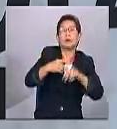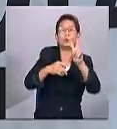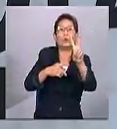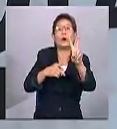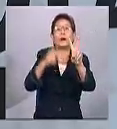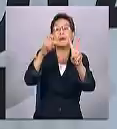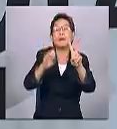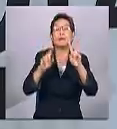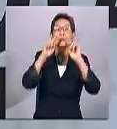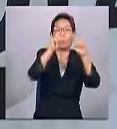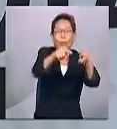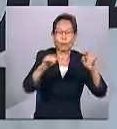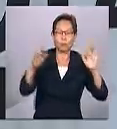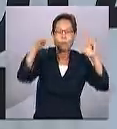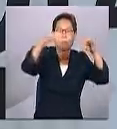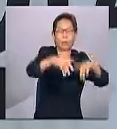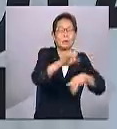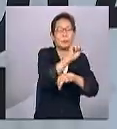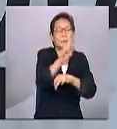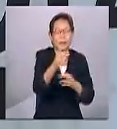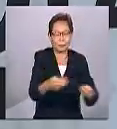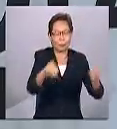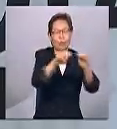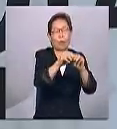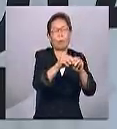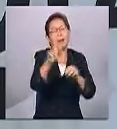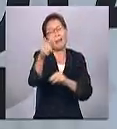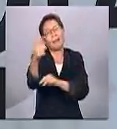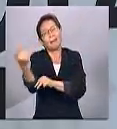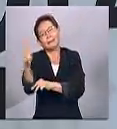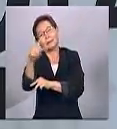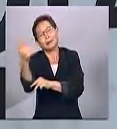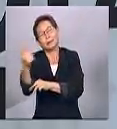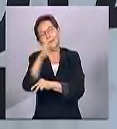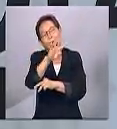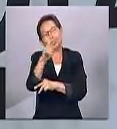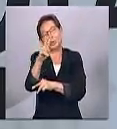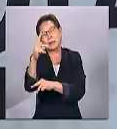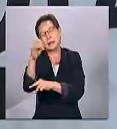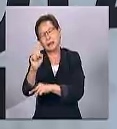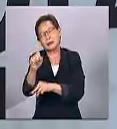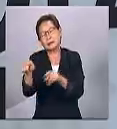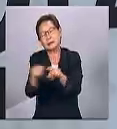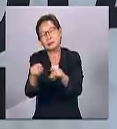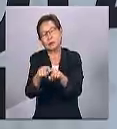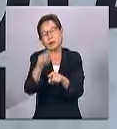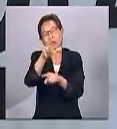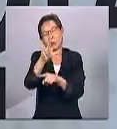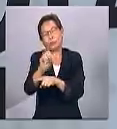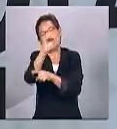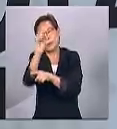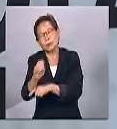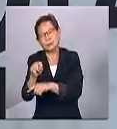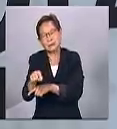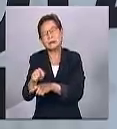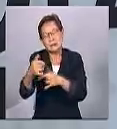telah hadir perhimpunan di Seri Petaling. Baki iaitu 42 kes bersamaan dengan 30%